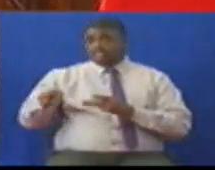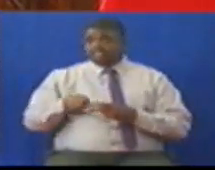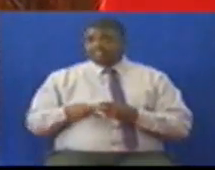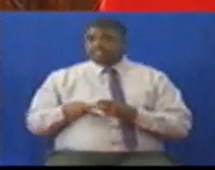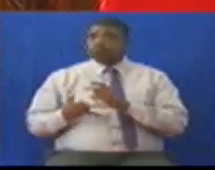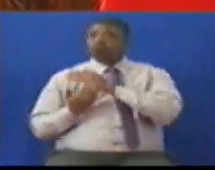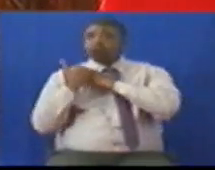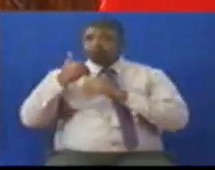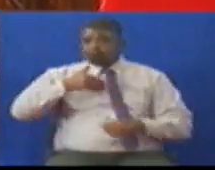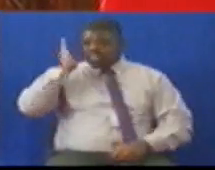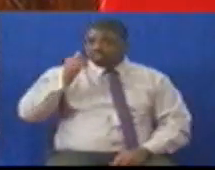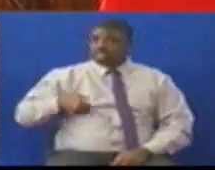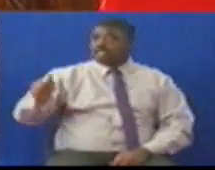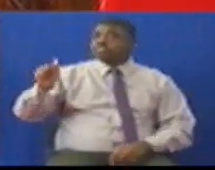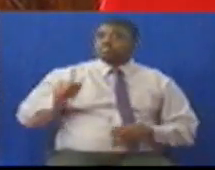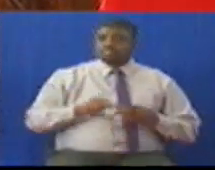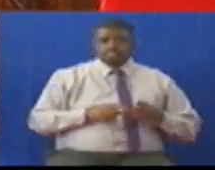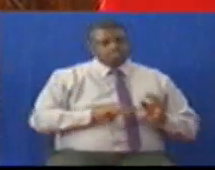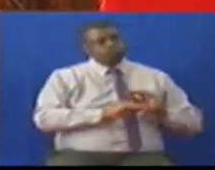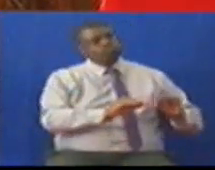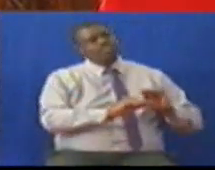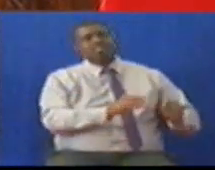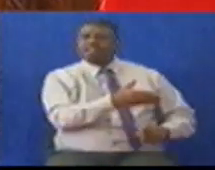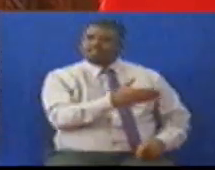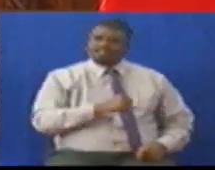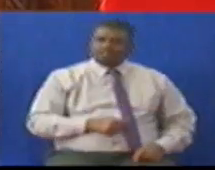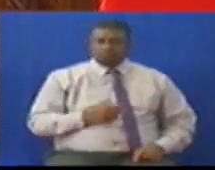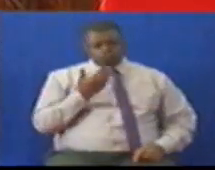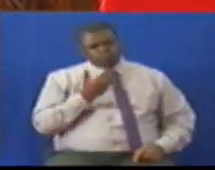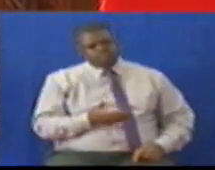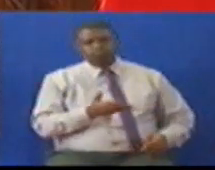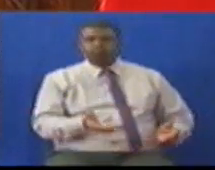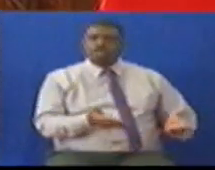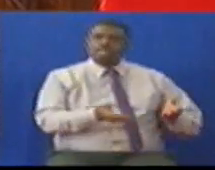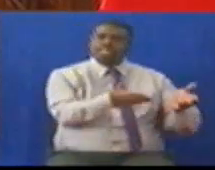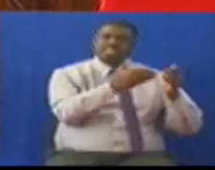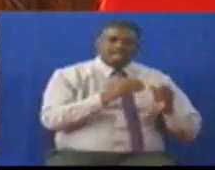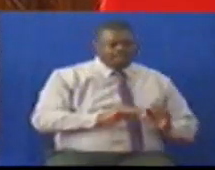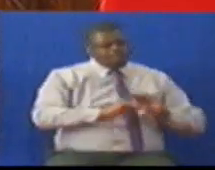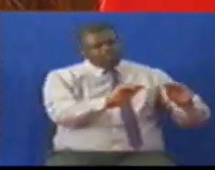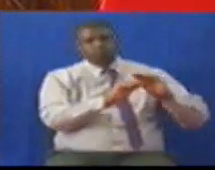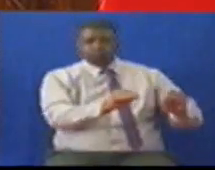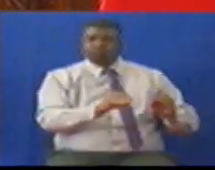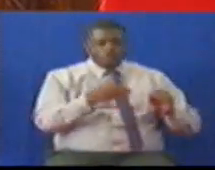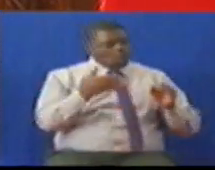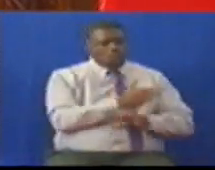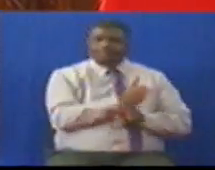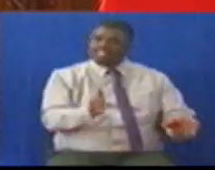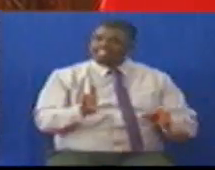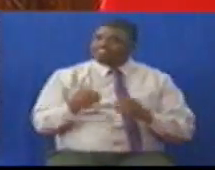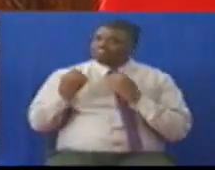uwekezaji katika sekta ya miundombinu, nishati, afya na maji. Hivyo basi umuhimu wa kuendeleza watumishi kila wakati haukwepeki.